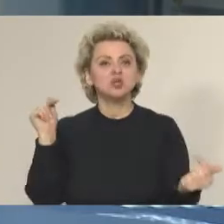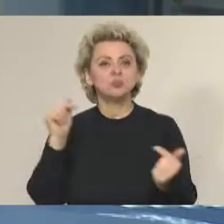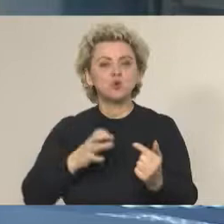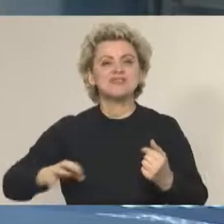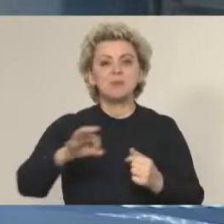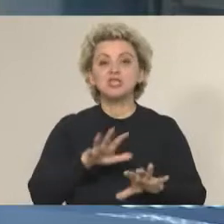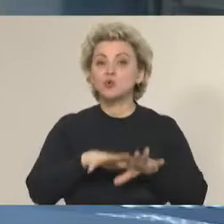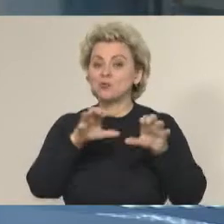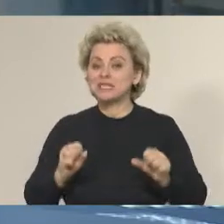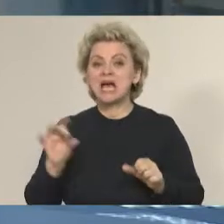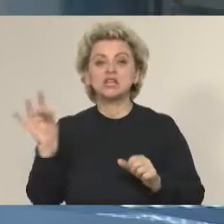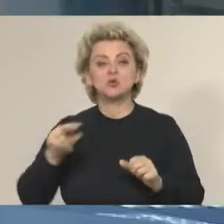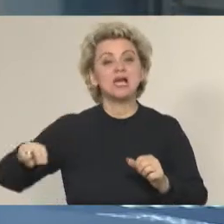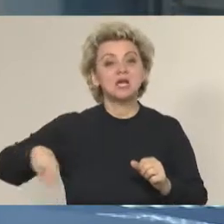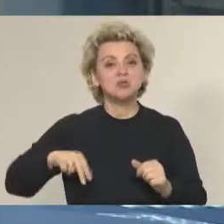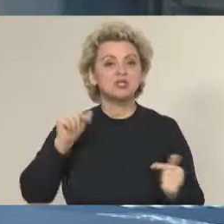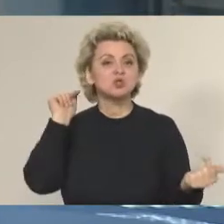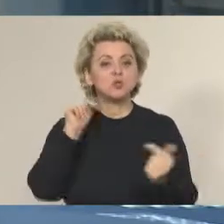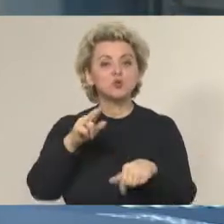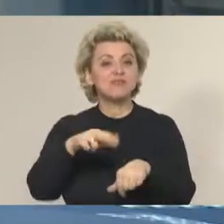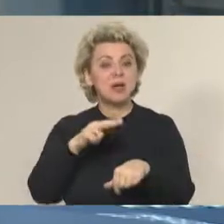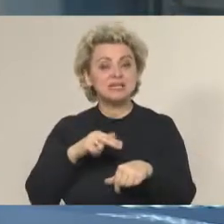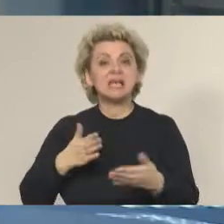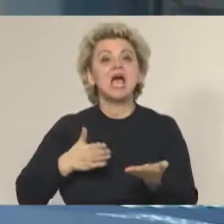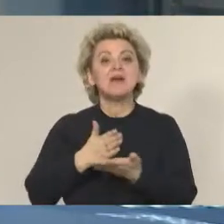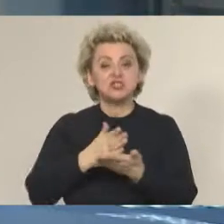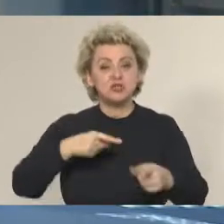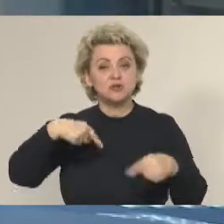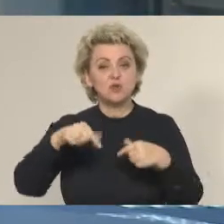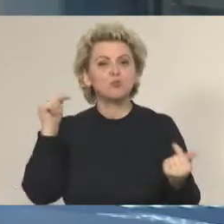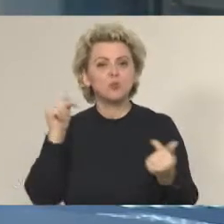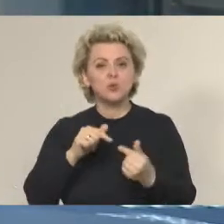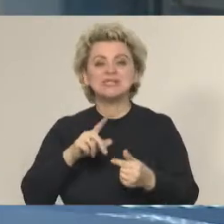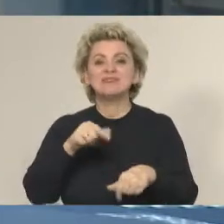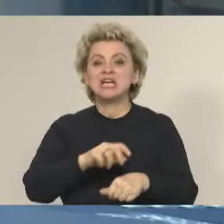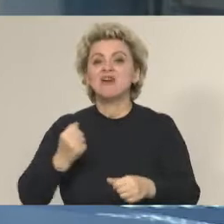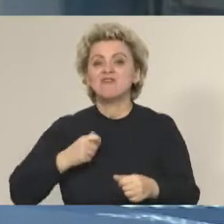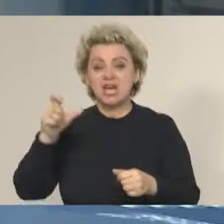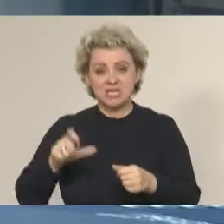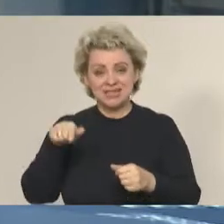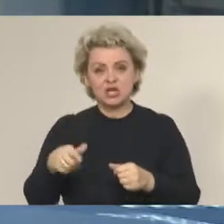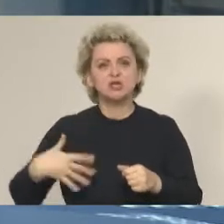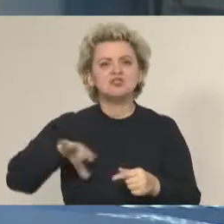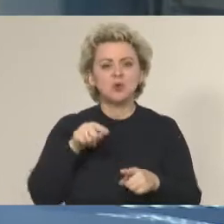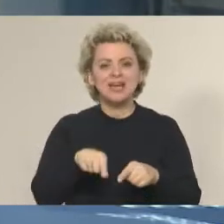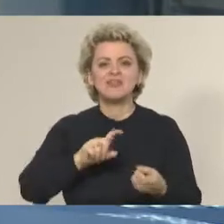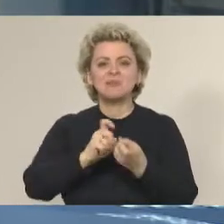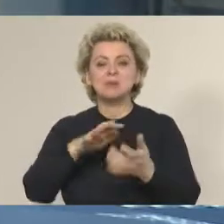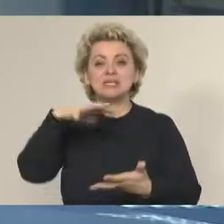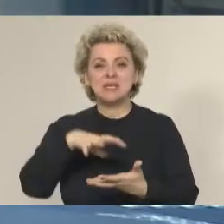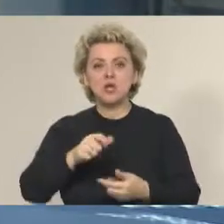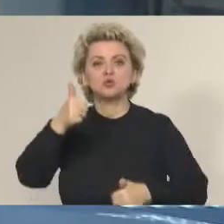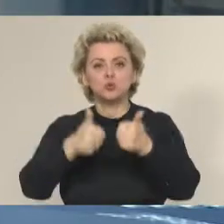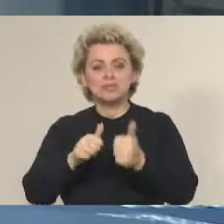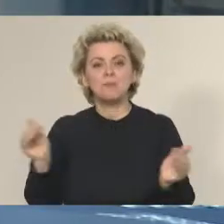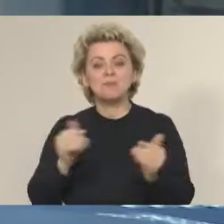Адвокаты против областного правительства, ростовская администрация против полиции, а ветераны футбола против силовиков. И все это в борьбе за мяч